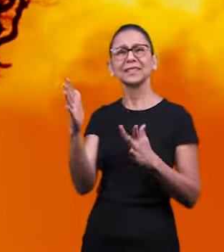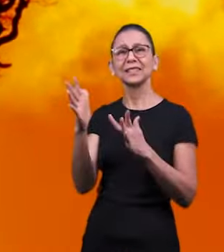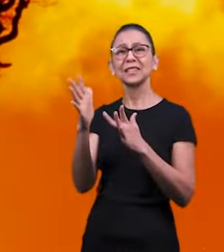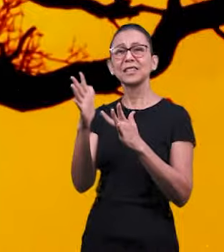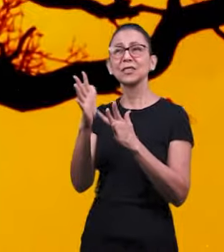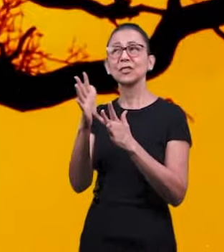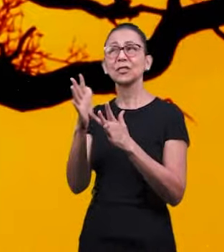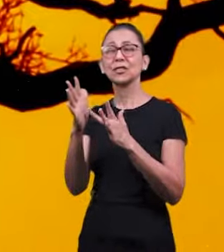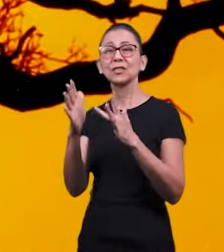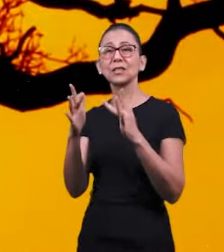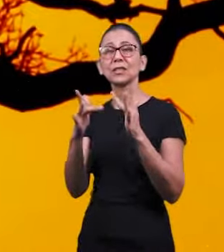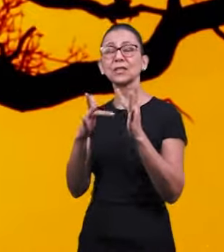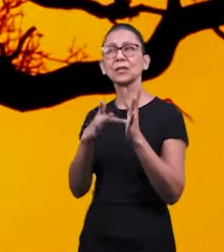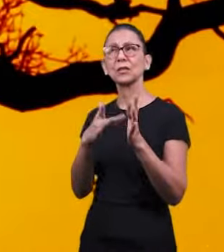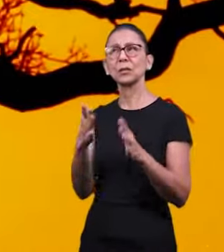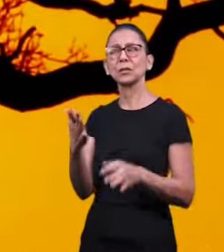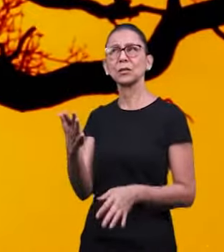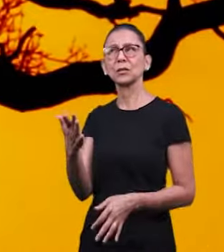любовь, исцеляющую